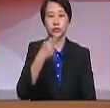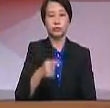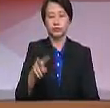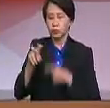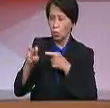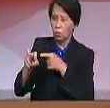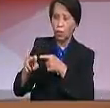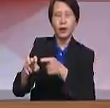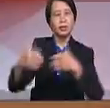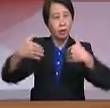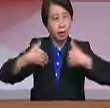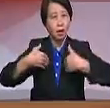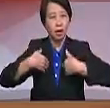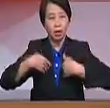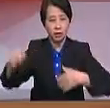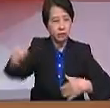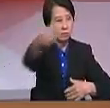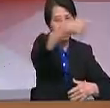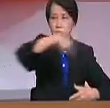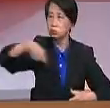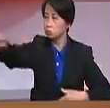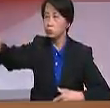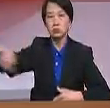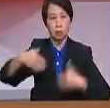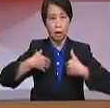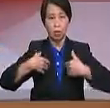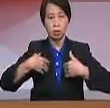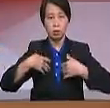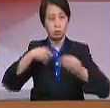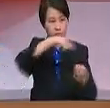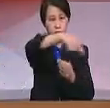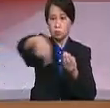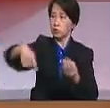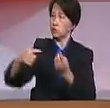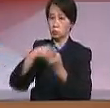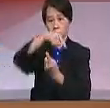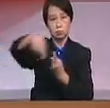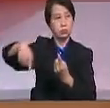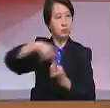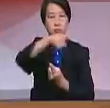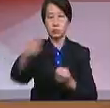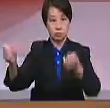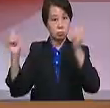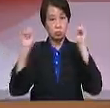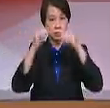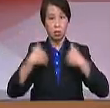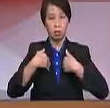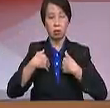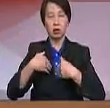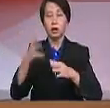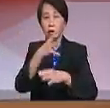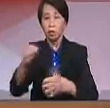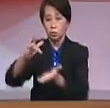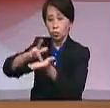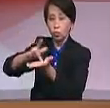virus ini masih berada di sekitar kita. Dan selagi vaksin belum